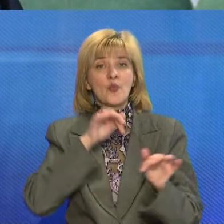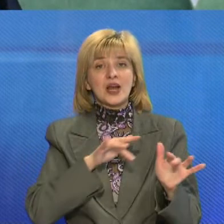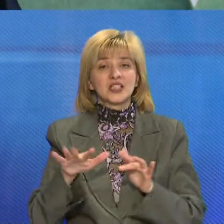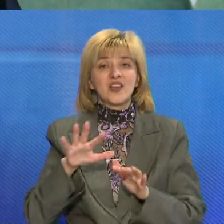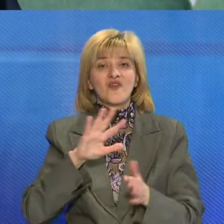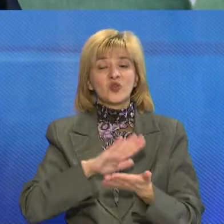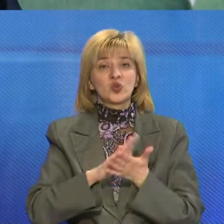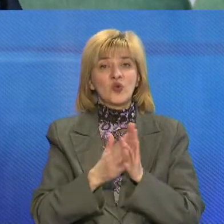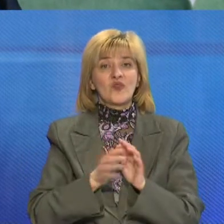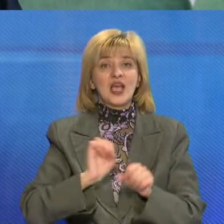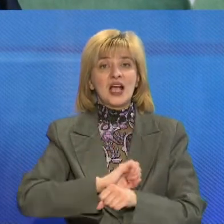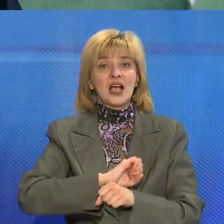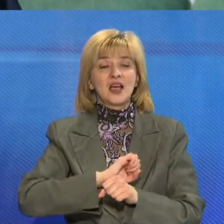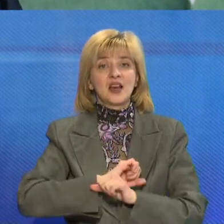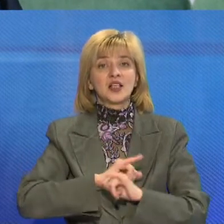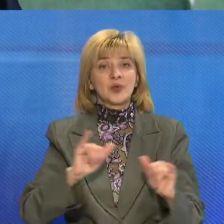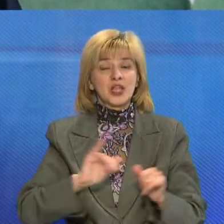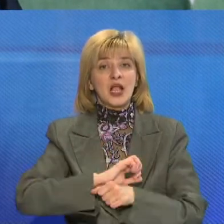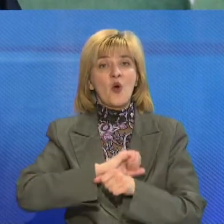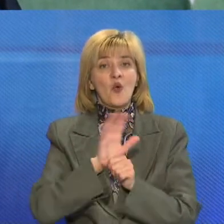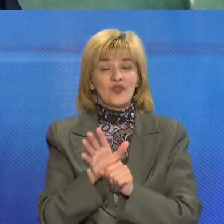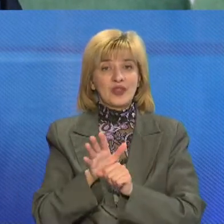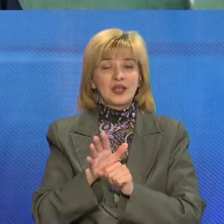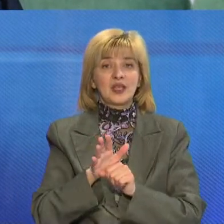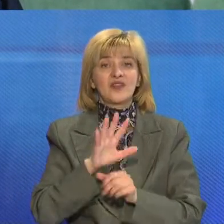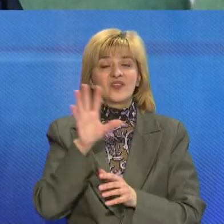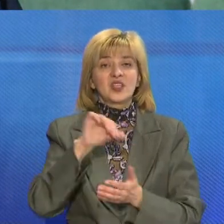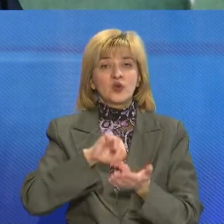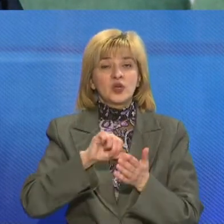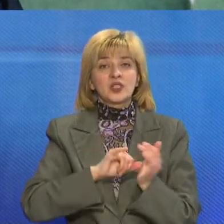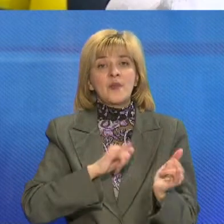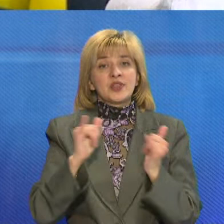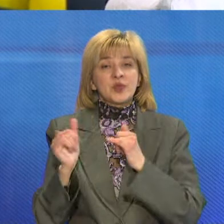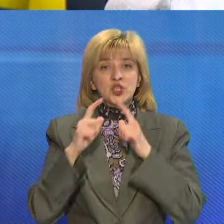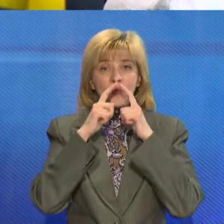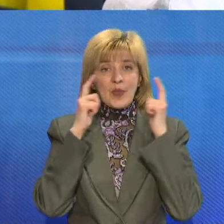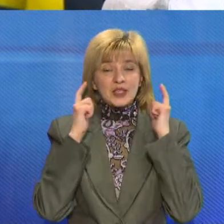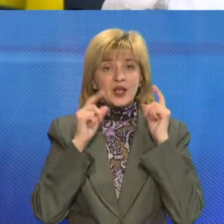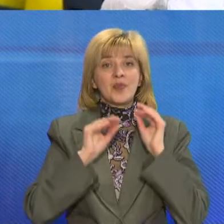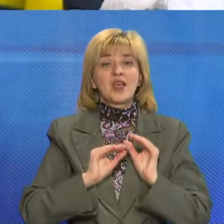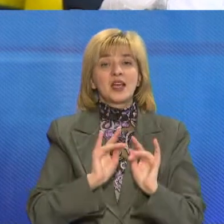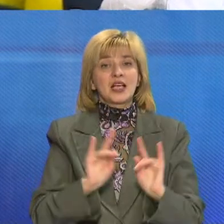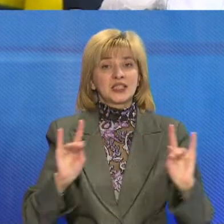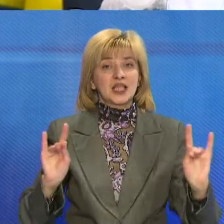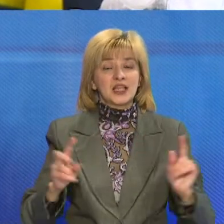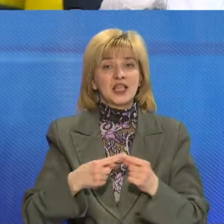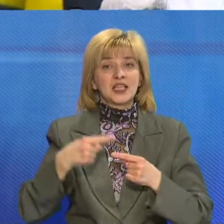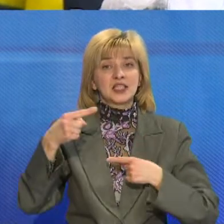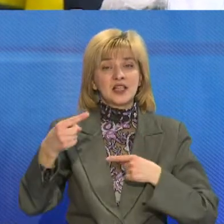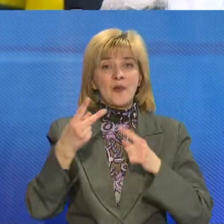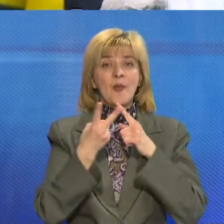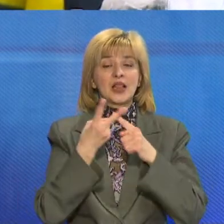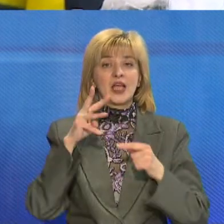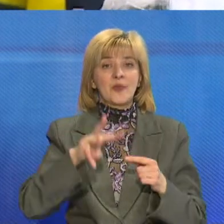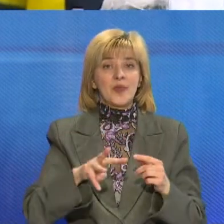распаўсюджвання COVID-19. Усе удельники испытов обеспечены аховными масками. Выканана рассадка на дистанции не меньше за 1,5 метра один